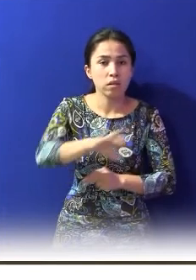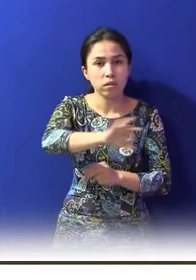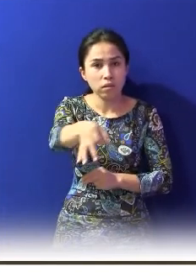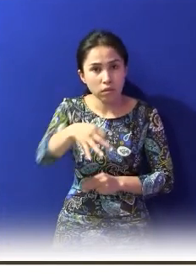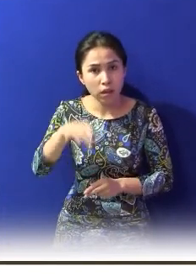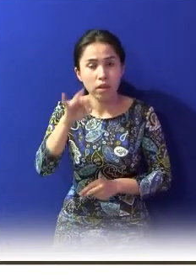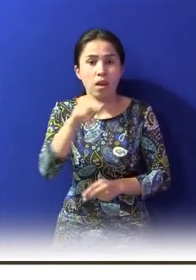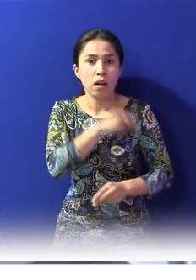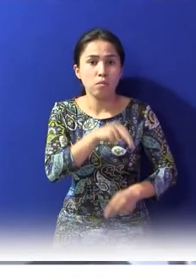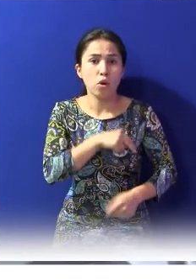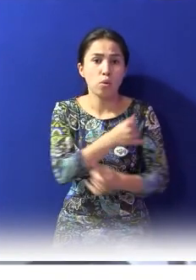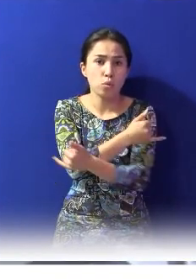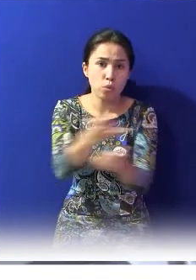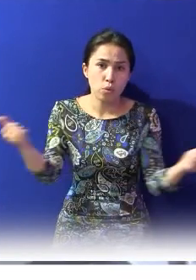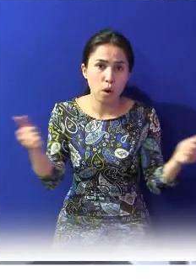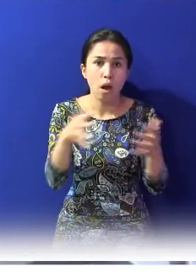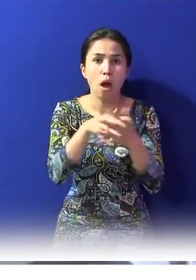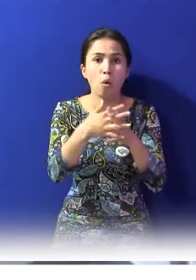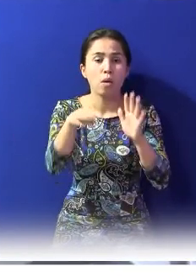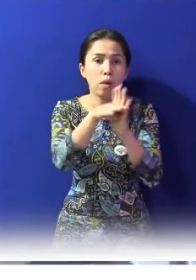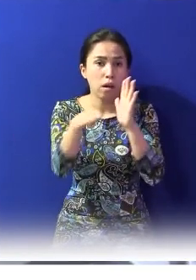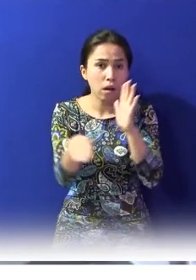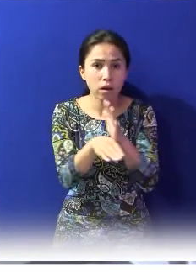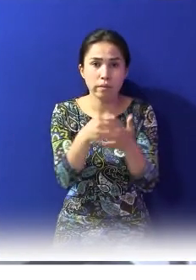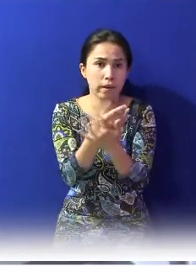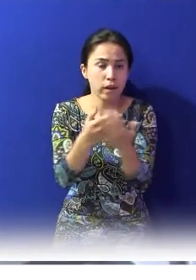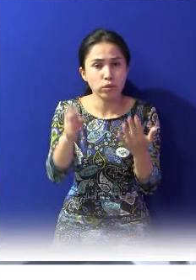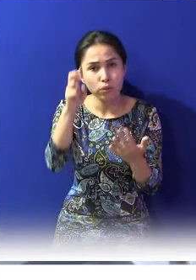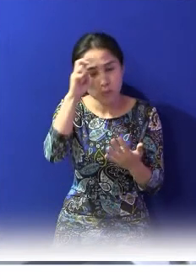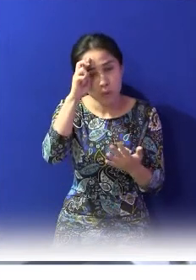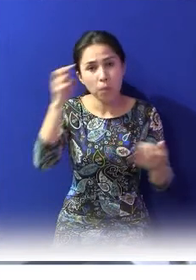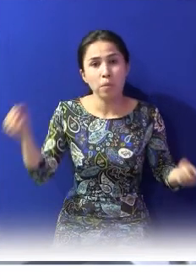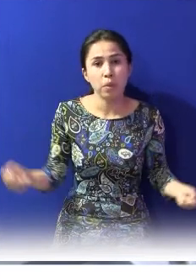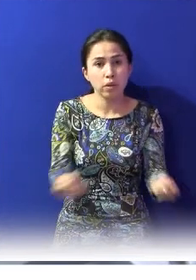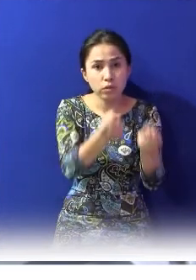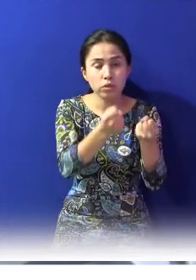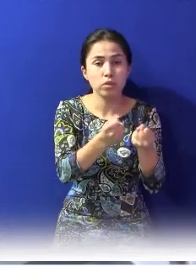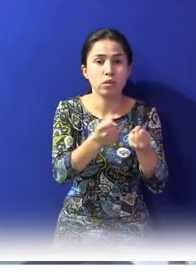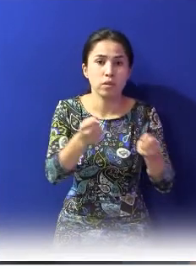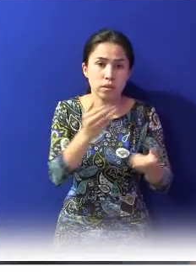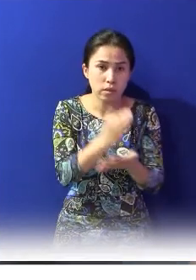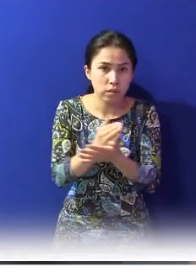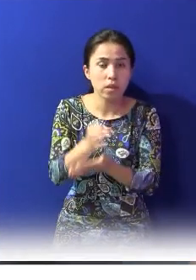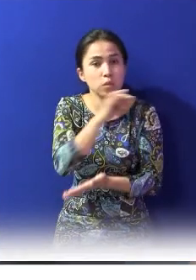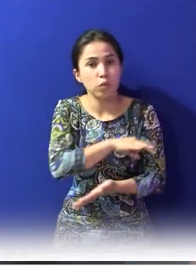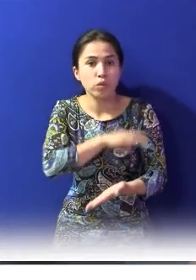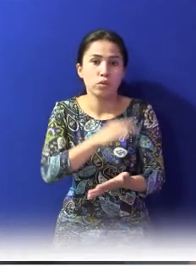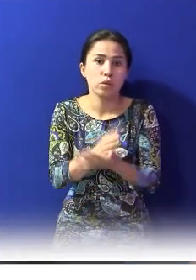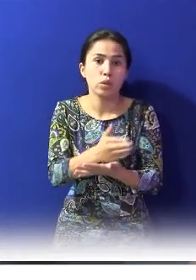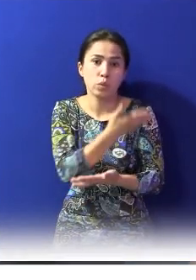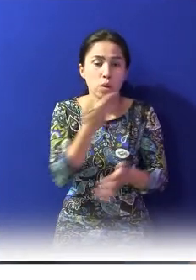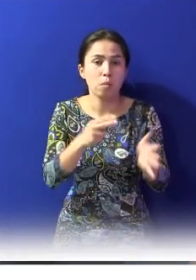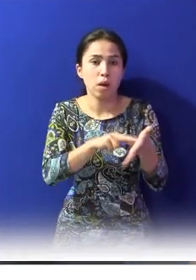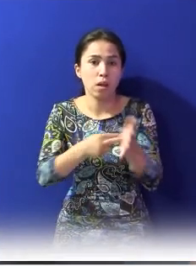Тараз әлеуметтік кәсіпкерлік корпорациясы акционерлік қоғамының басқарма төрағасы Олжас Қаржауов мемлекеттік жекеменшік әріптестік орталығын